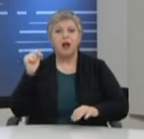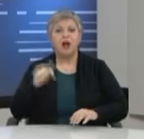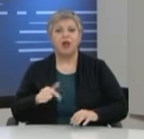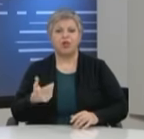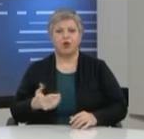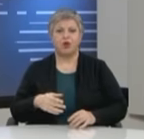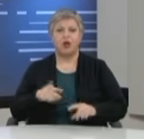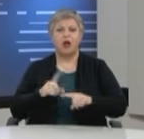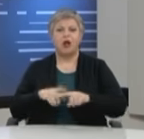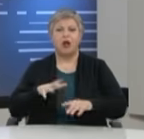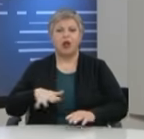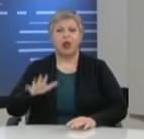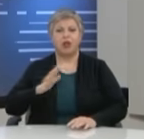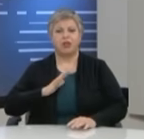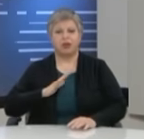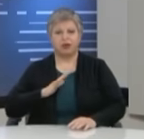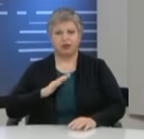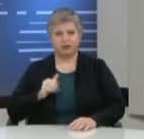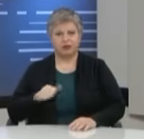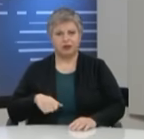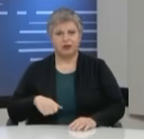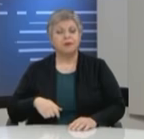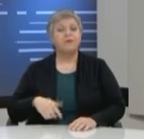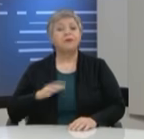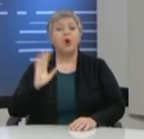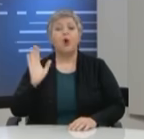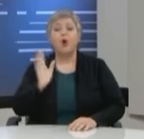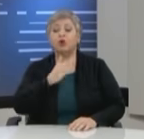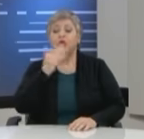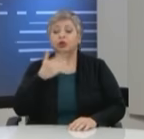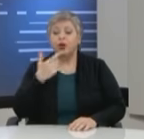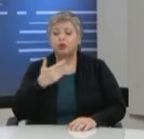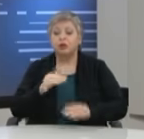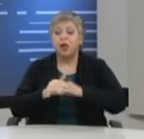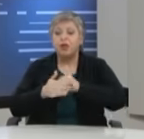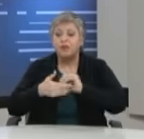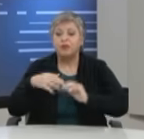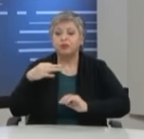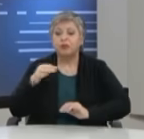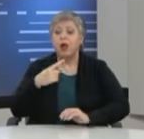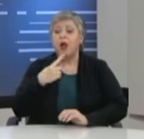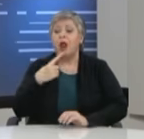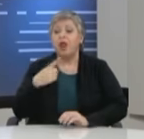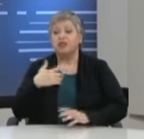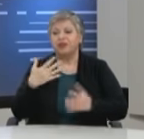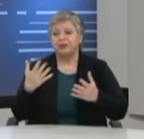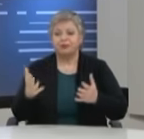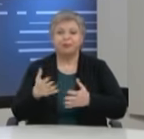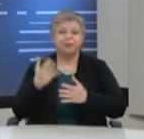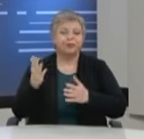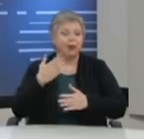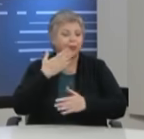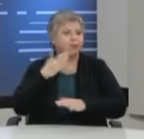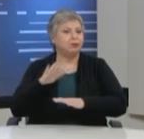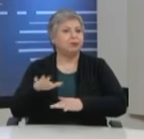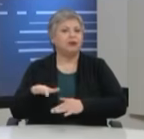Χαρακτηρίζοντας όλοι εσείς έχουν μια δικαιολογημένη ευαισθησία για το ζήτημα αυτό ως γραφικούς και εθνικιστές.